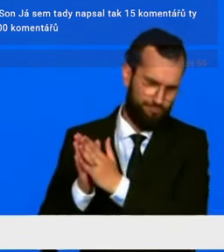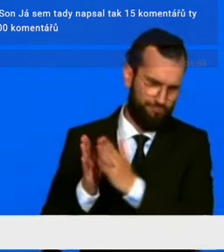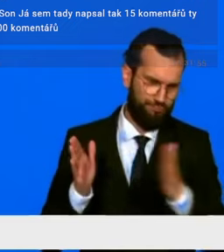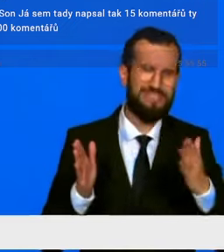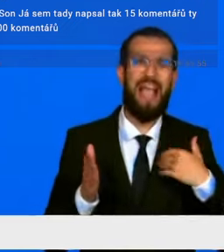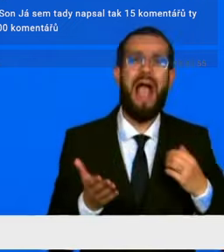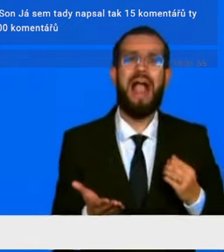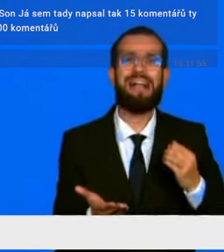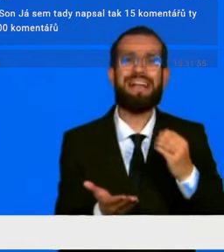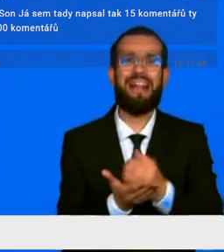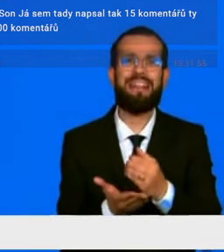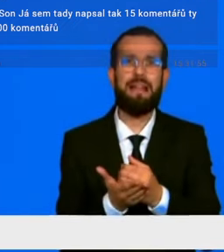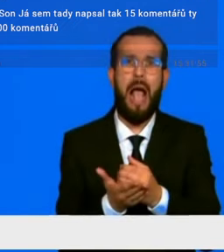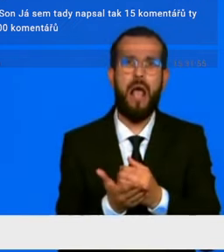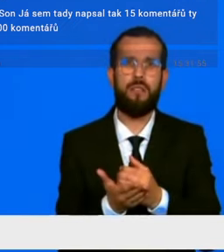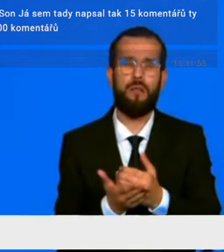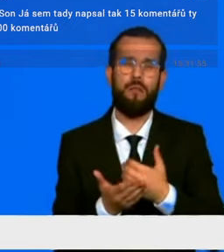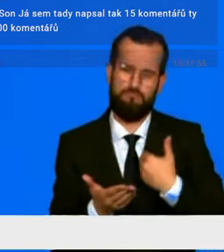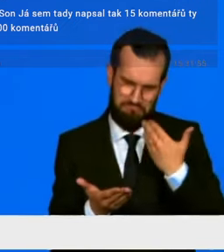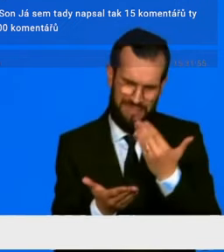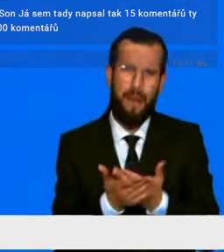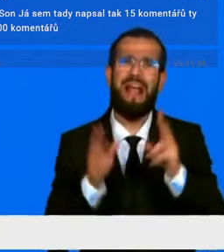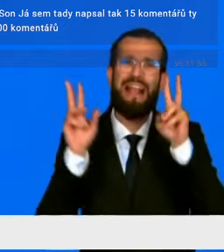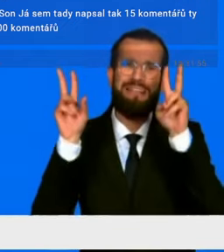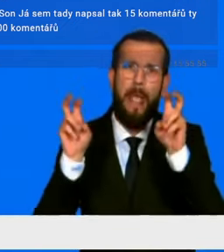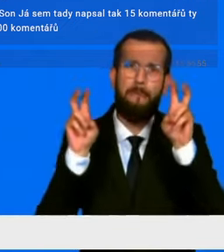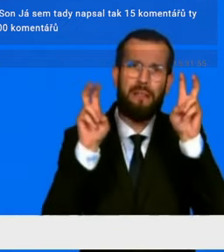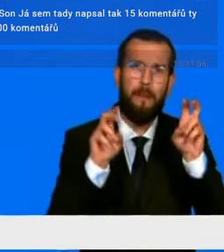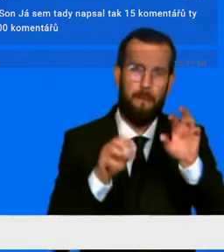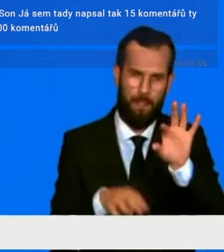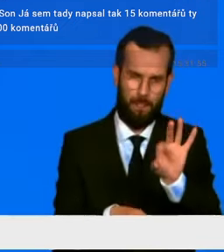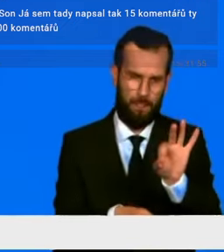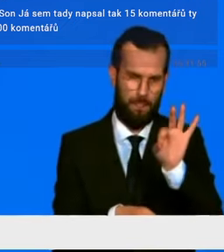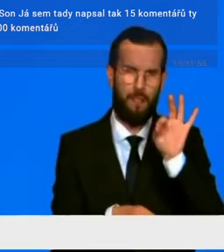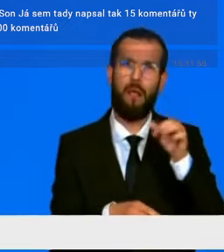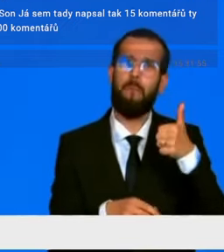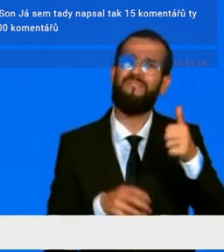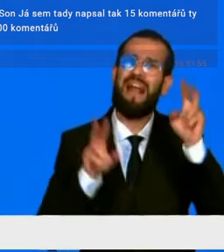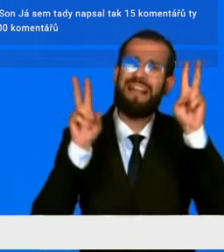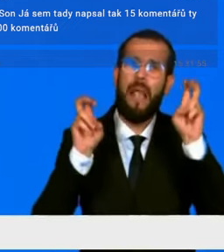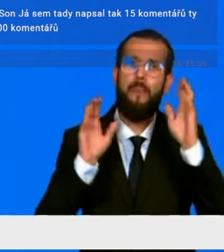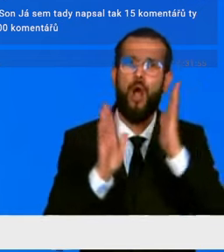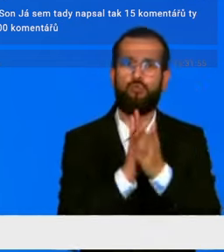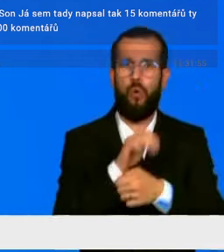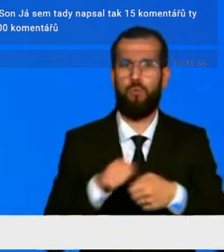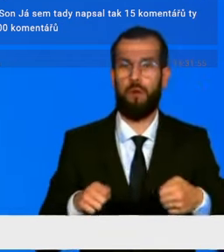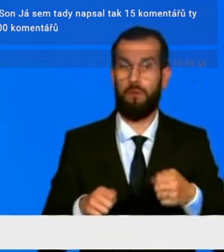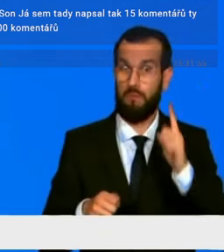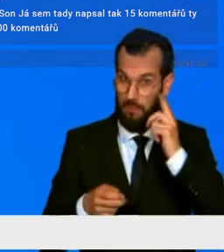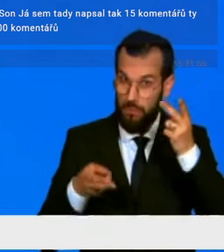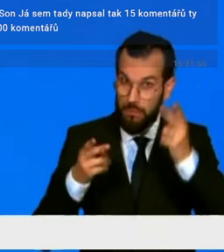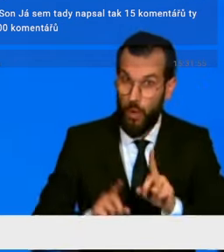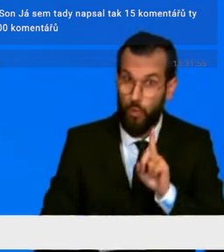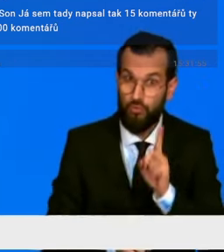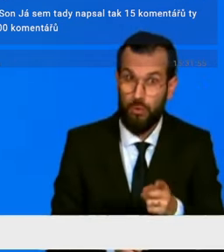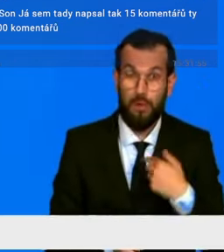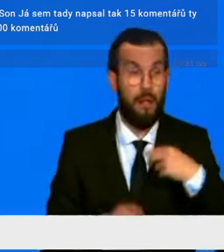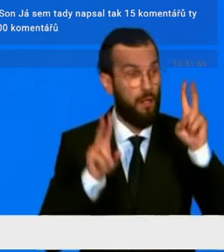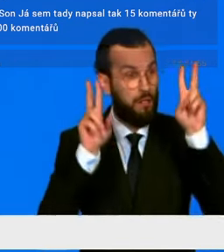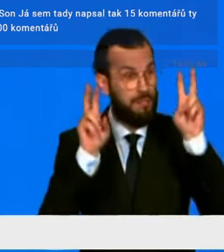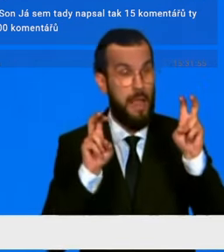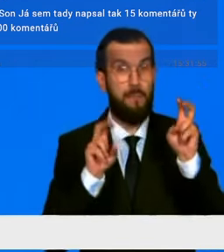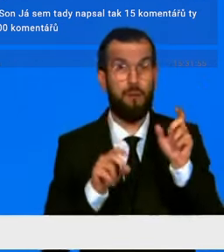kandidatúry témy ktoré som si eh Vybral tak Mimochodom tá Prvá téma je spolupráca Viete čo sa mi stalo že keď som prišiel s tou témou